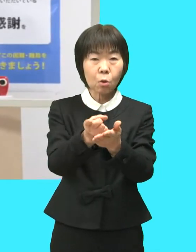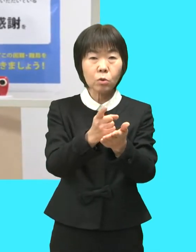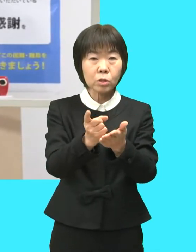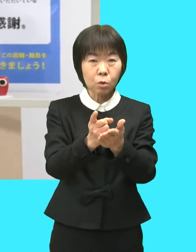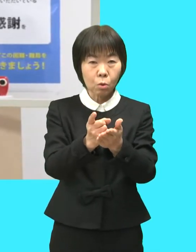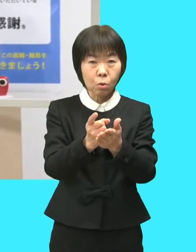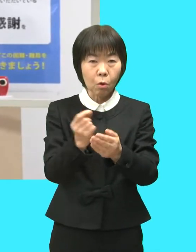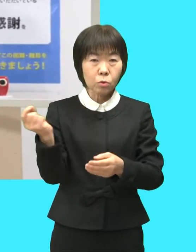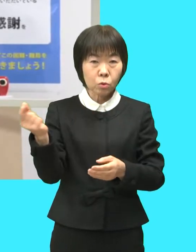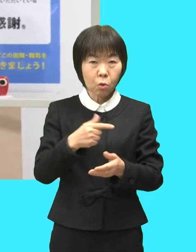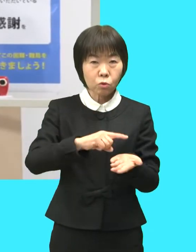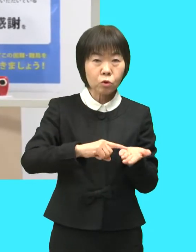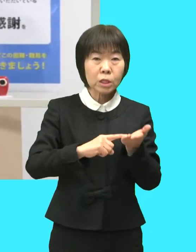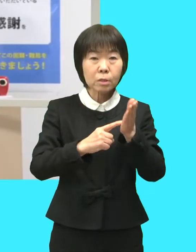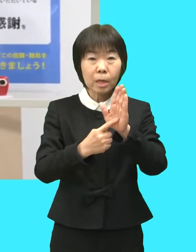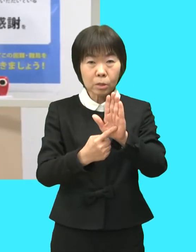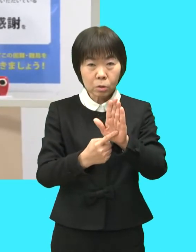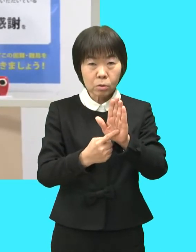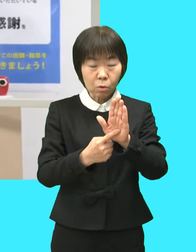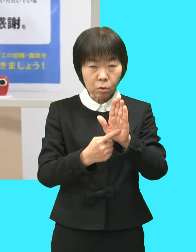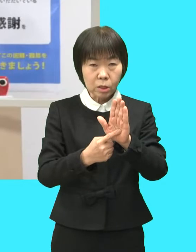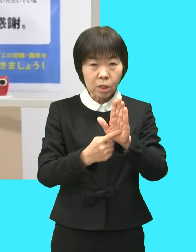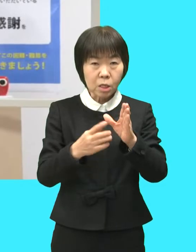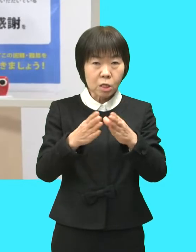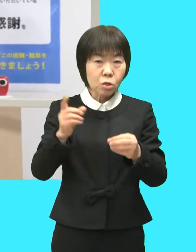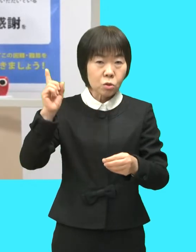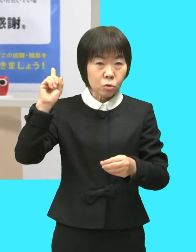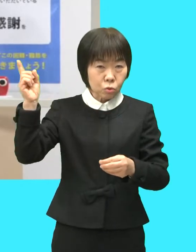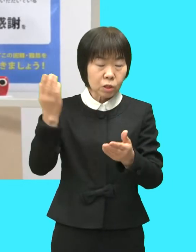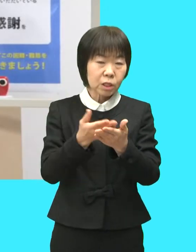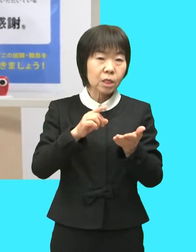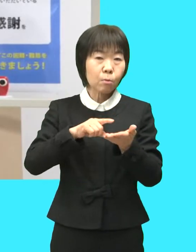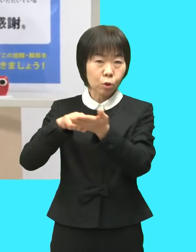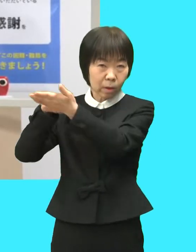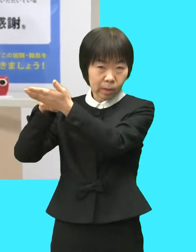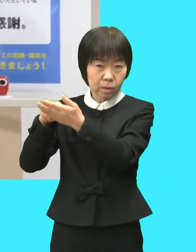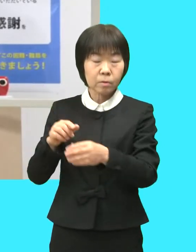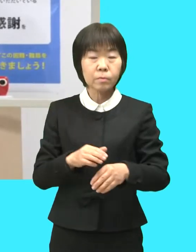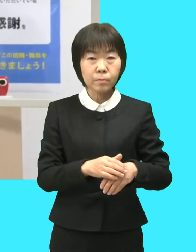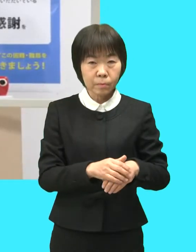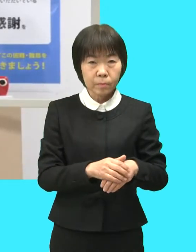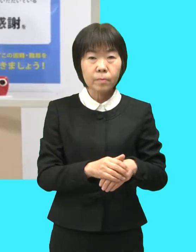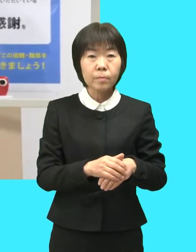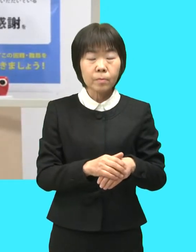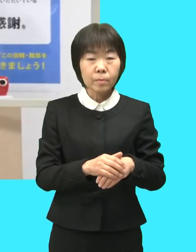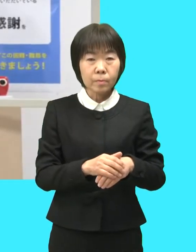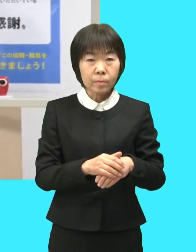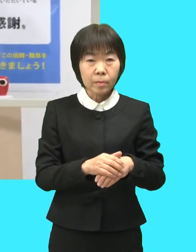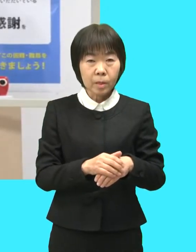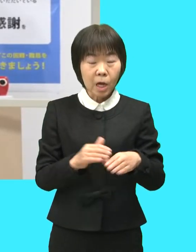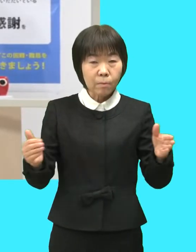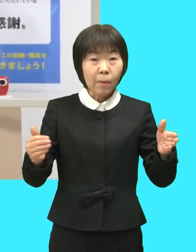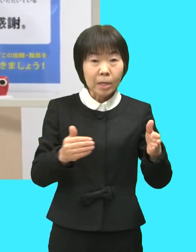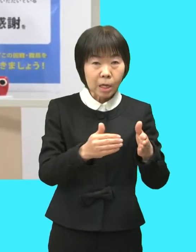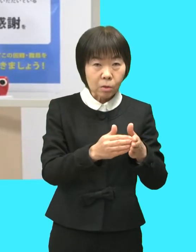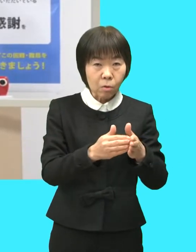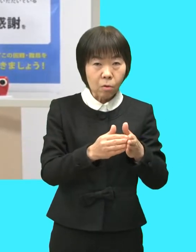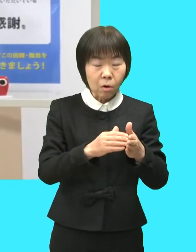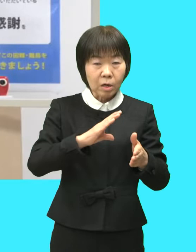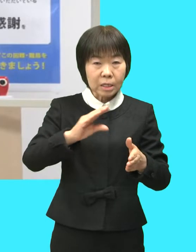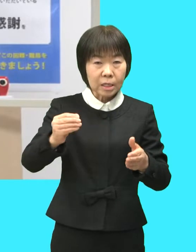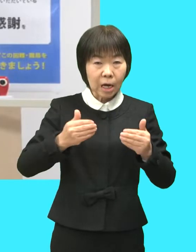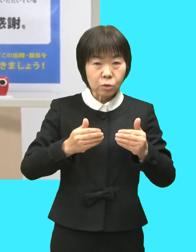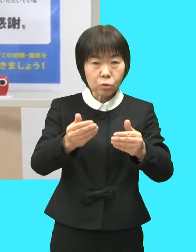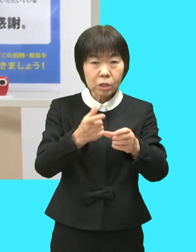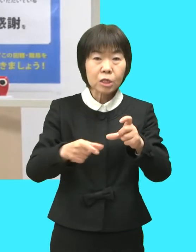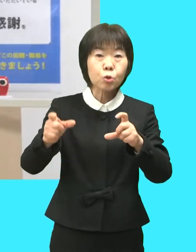を早急に示すよう、引き続き国に求めてまいります。また、これまでの帰還促